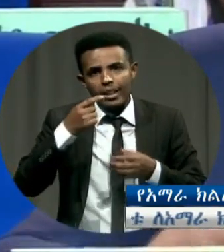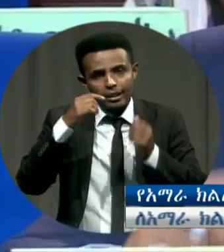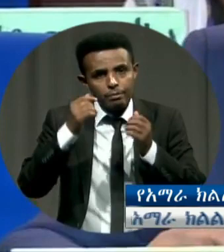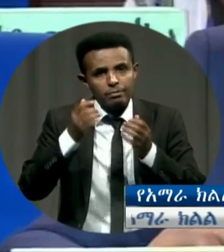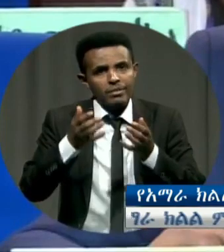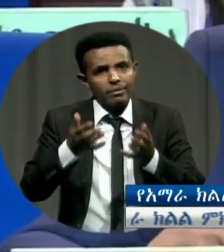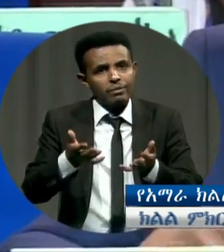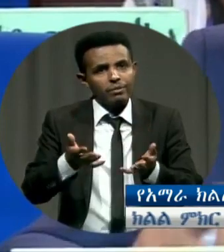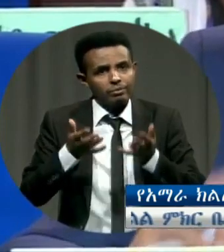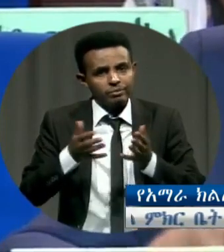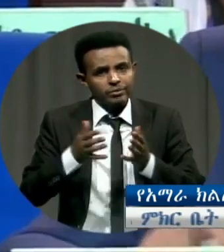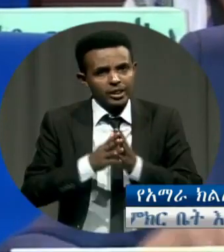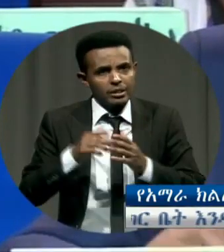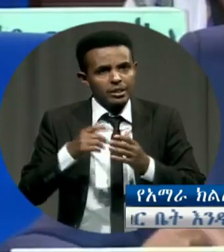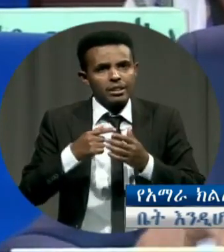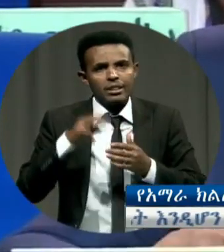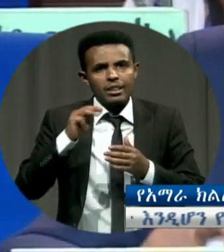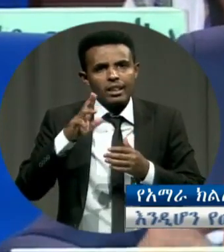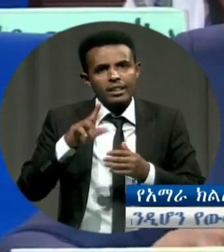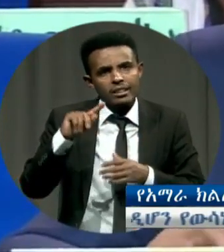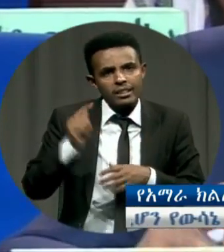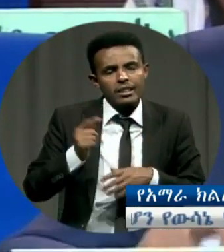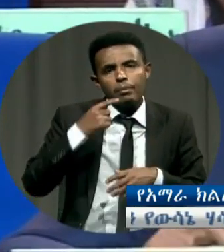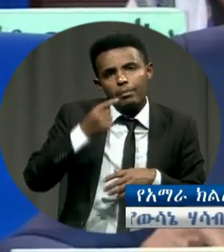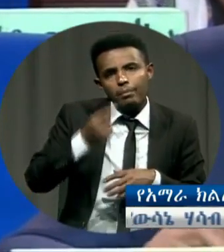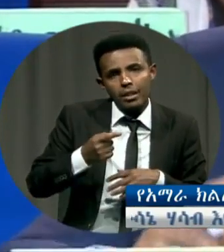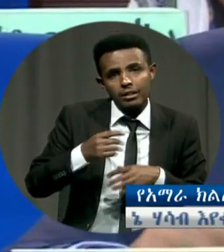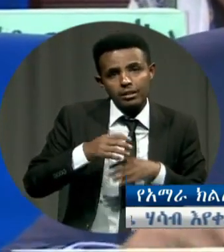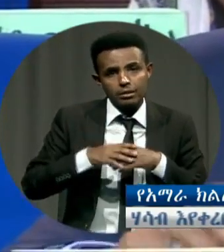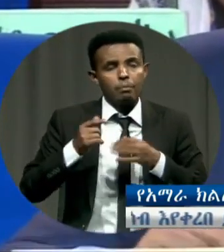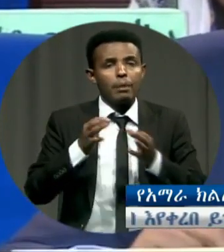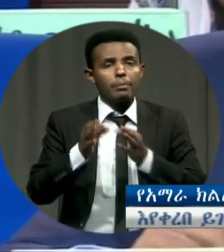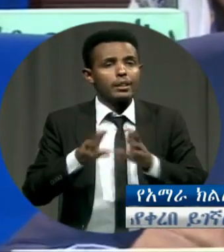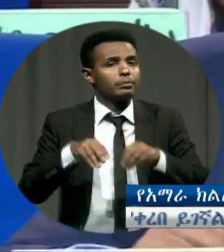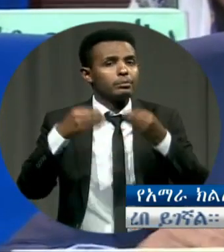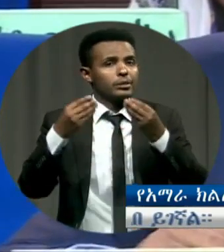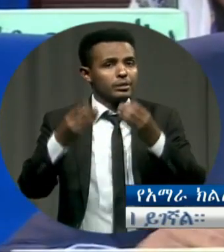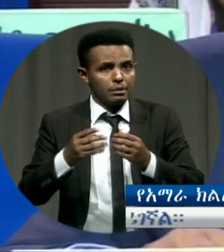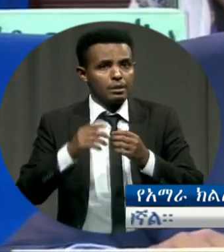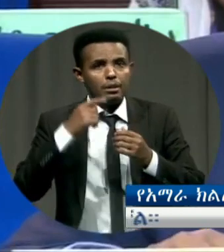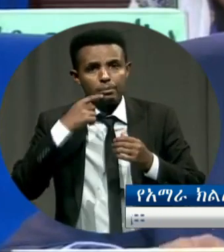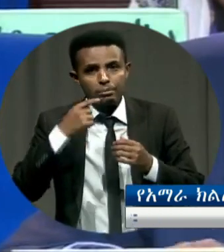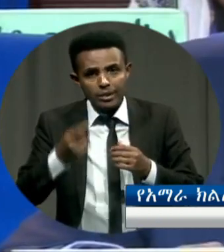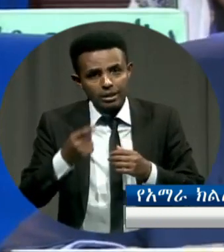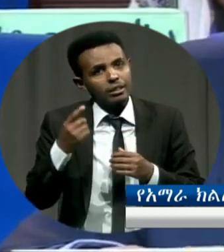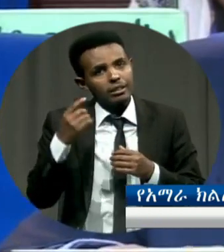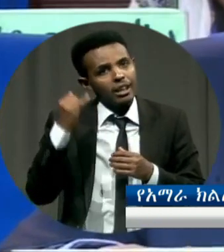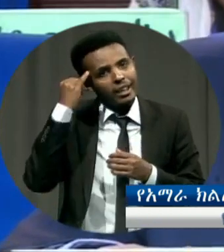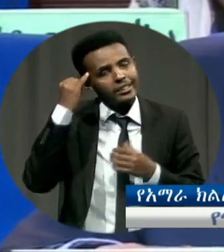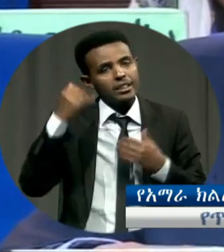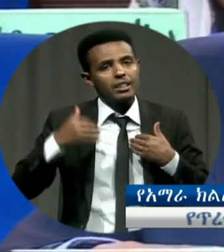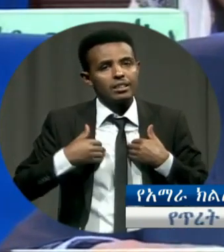ጥረት የሚባል እያለ ህዝብ ውስጥ ጠይቀን ማብራራት መስጠት የምንችልበት መረጃ ሊኖረን ይገባል የሚል አስተያየት አለኝ።